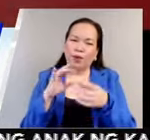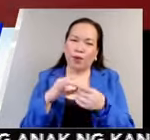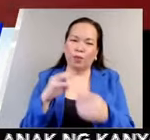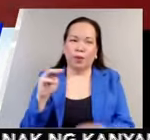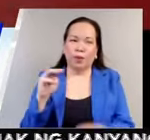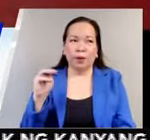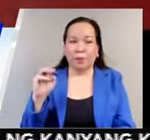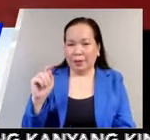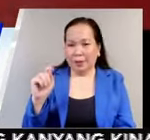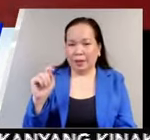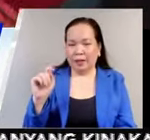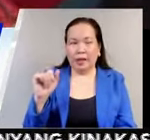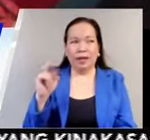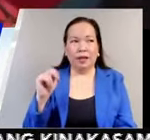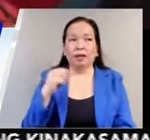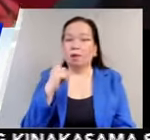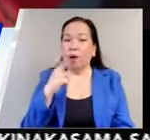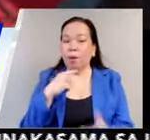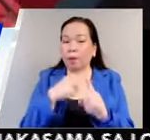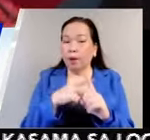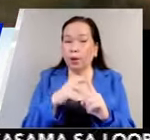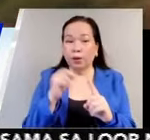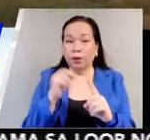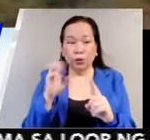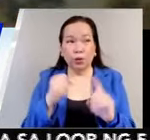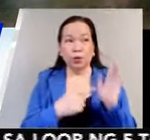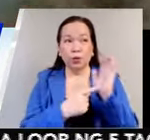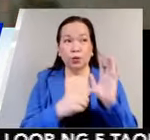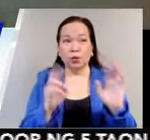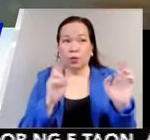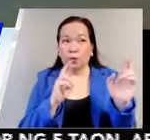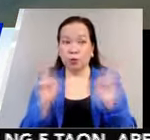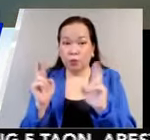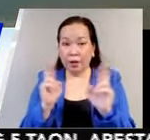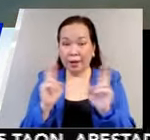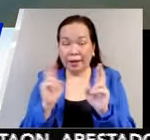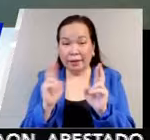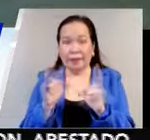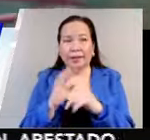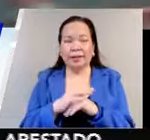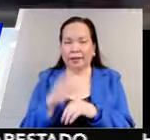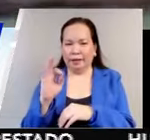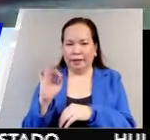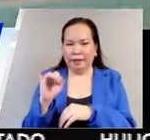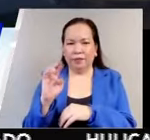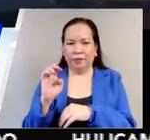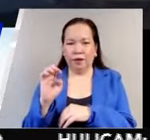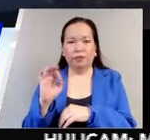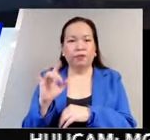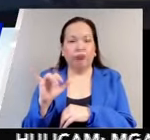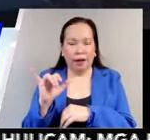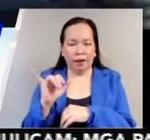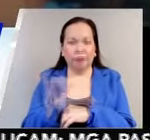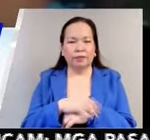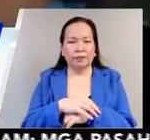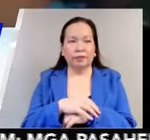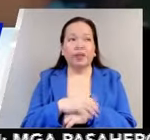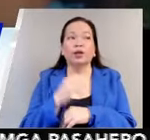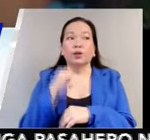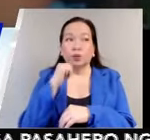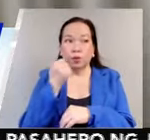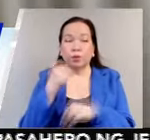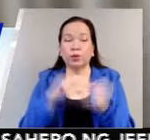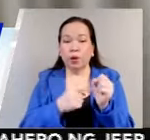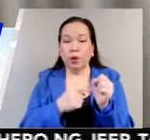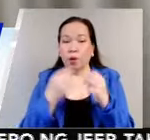dahil ipapalabas na ang kanilang multi-awarded movie Firefly ng GMA Pictures sa Prime Video Philippines. Bukas mapapanood naman si Isabel